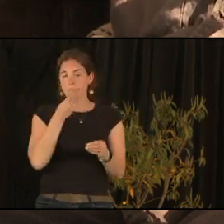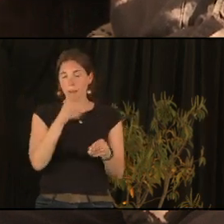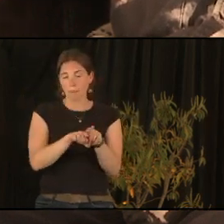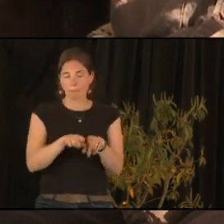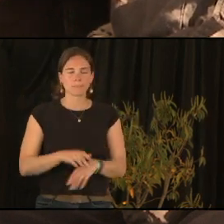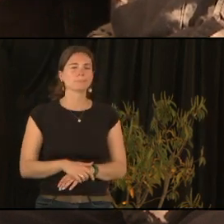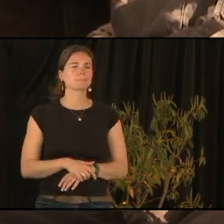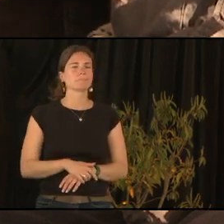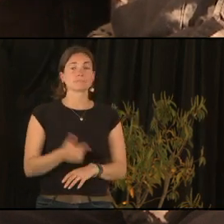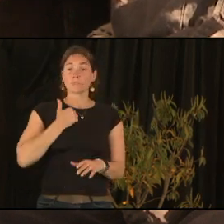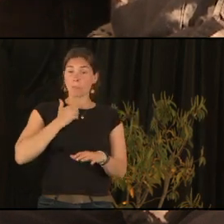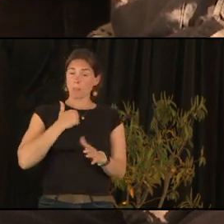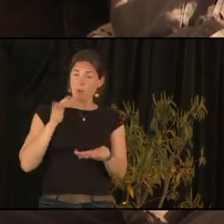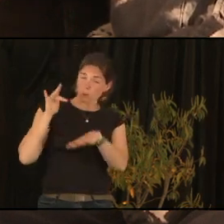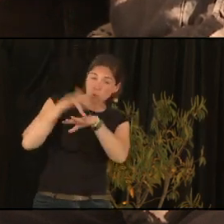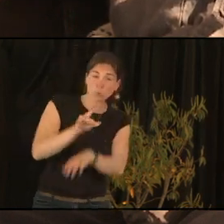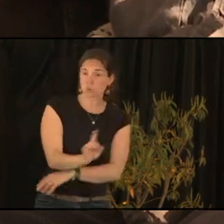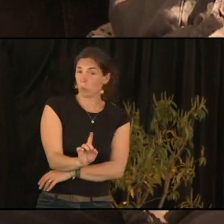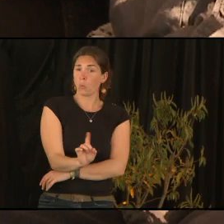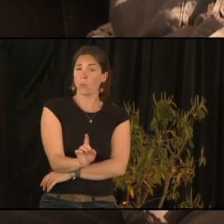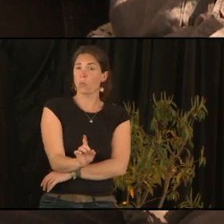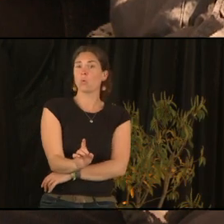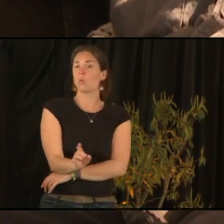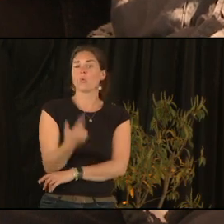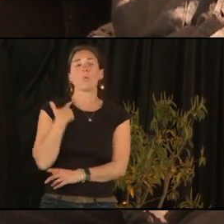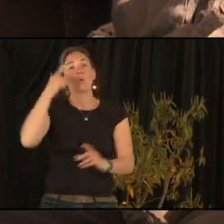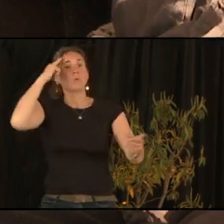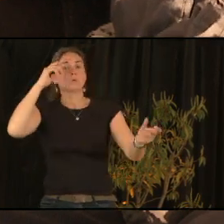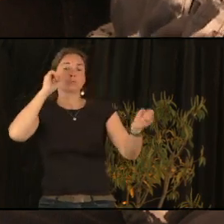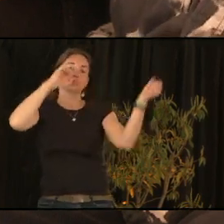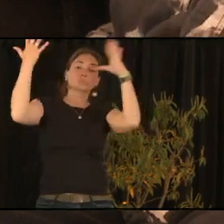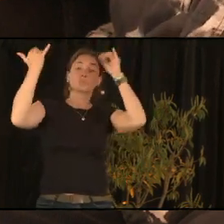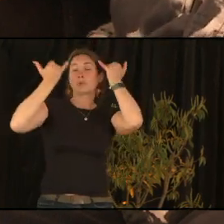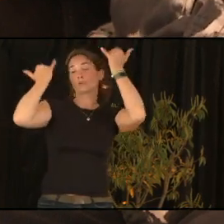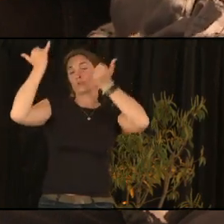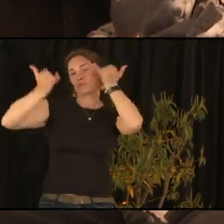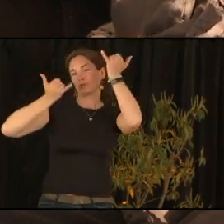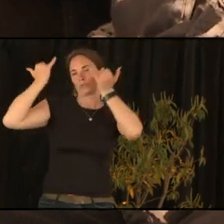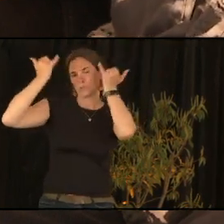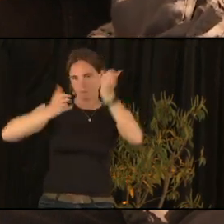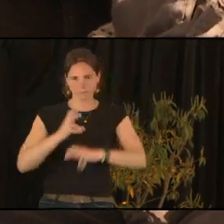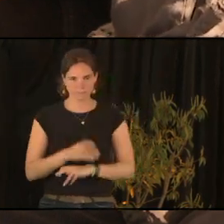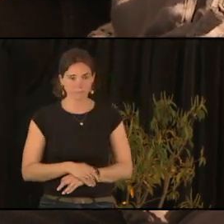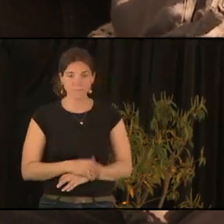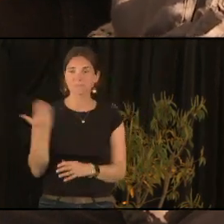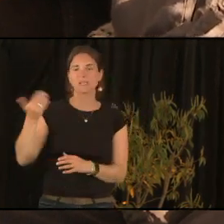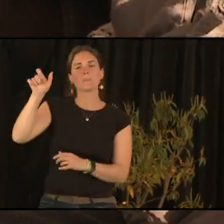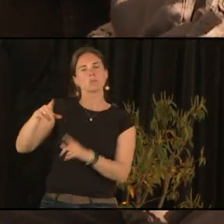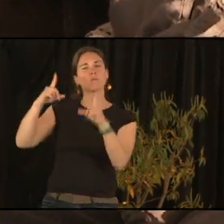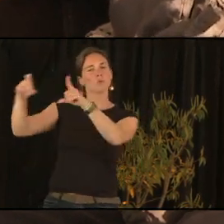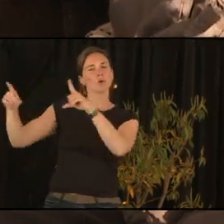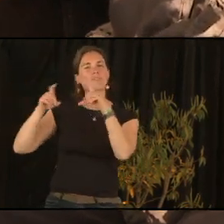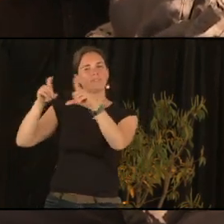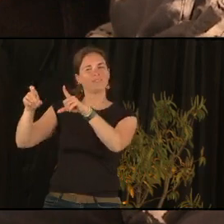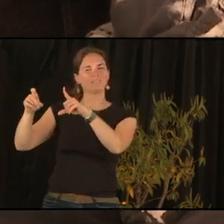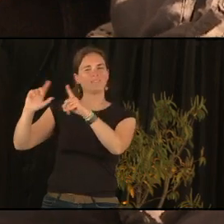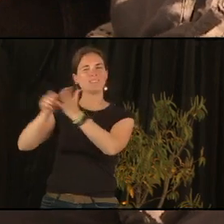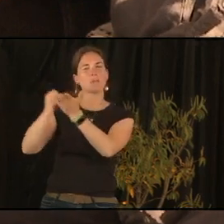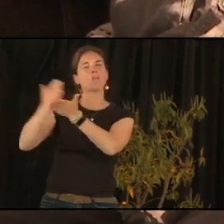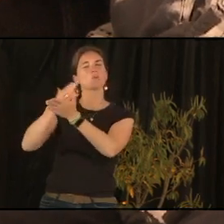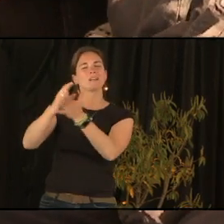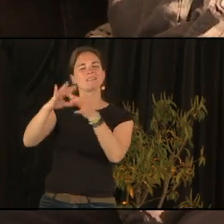Et lui, parce que moi, j'y suis pas du tout allée. Hein, c'est vraiment purement un travail de l'imaginaire. Et ce photographe, au cours d'un projet avec